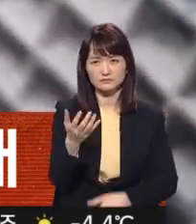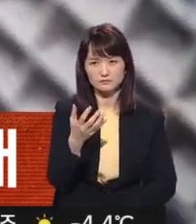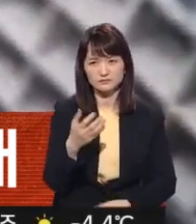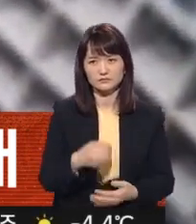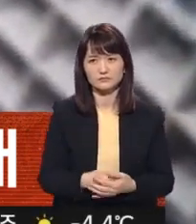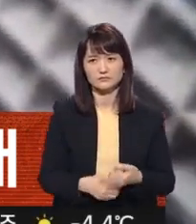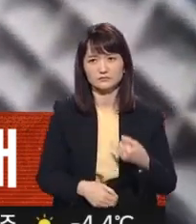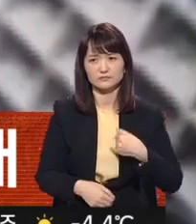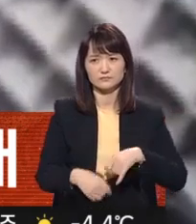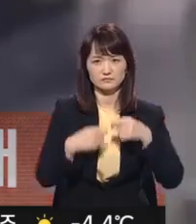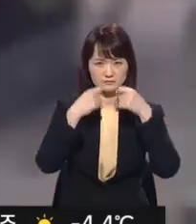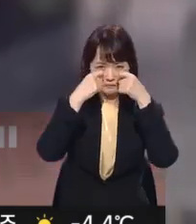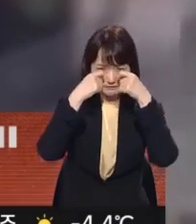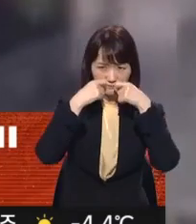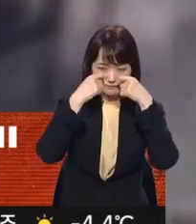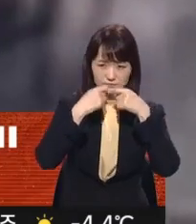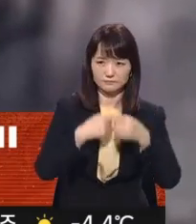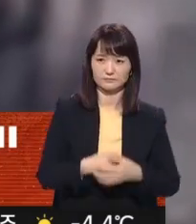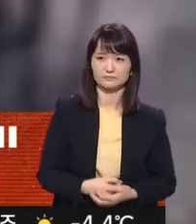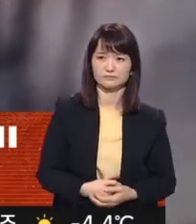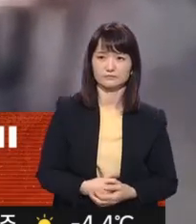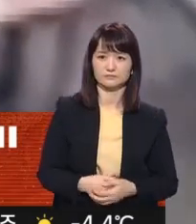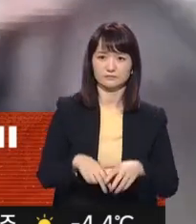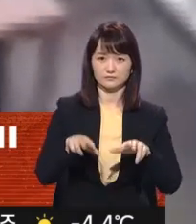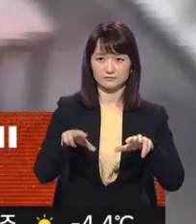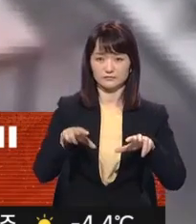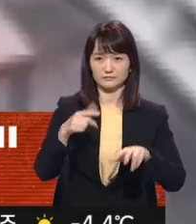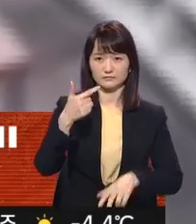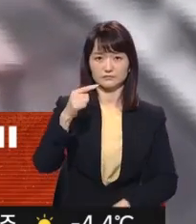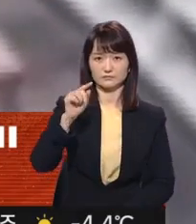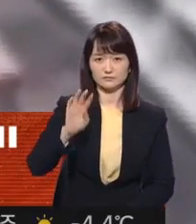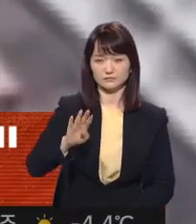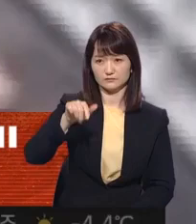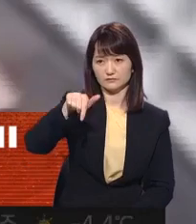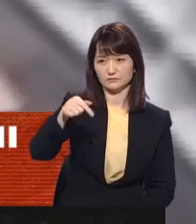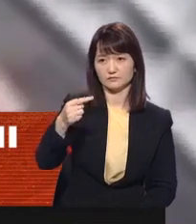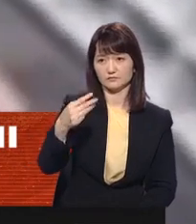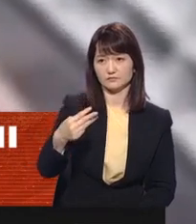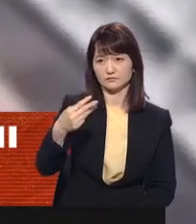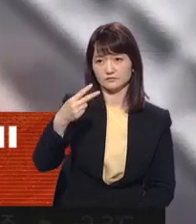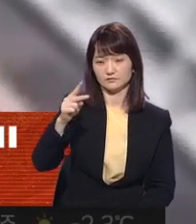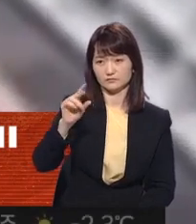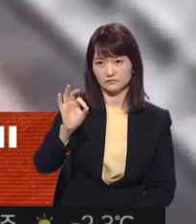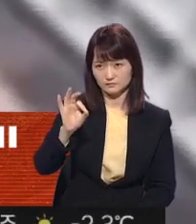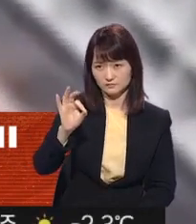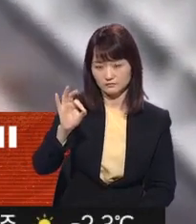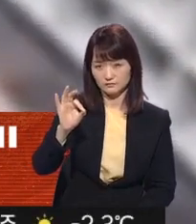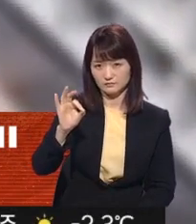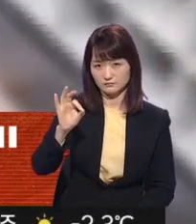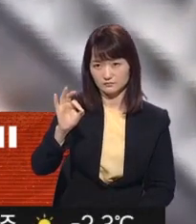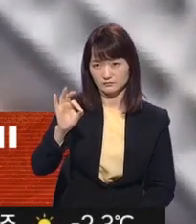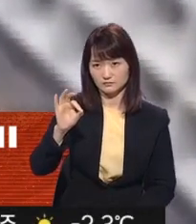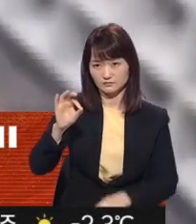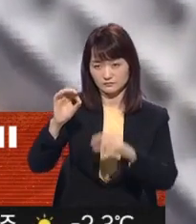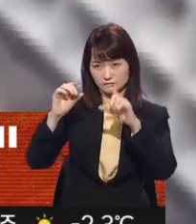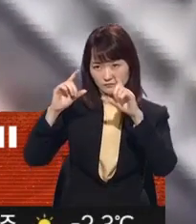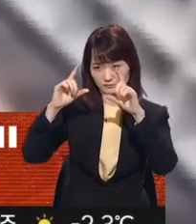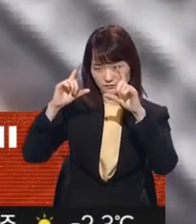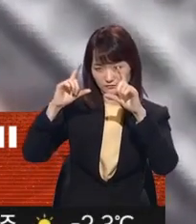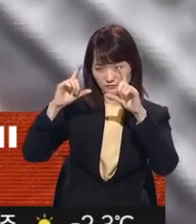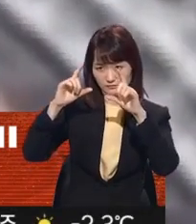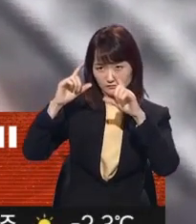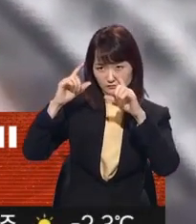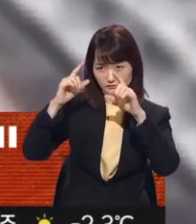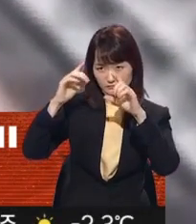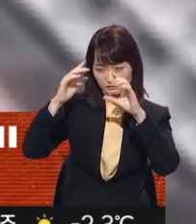다른 펑펑 울었다라고 이야기하고 지금 그 납골당 사진이 나가고 그림이 나가고 있는데 저 파란 남성이 그 스토 있습니다 그런